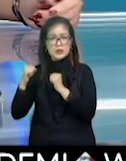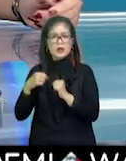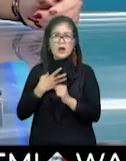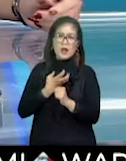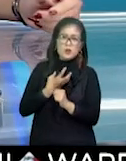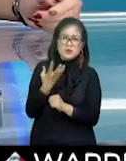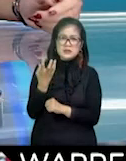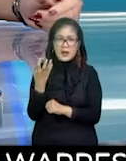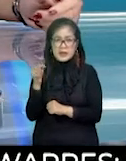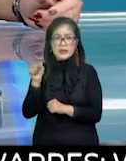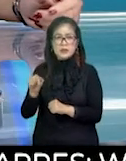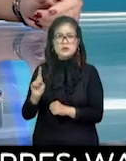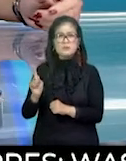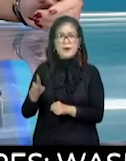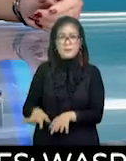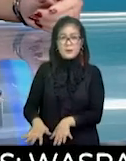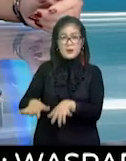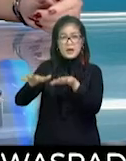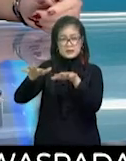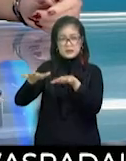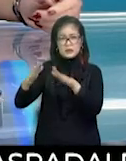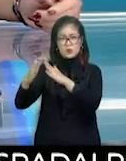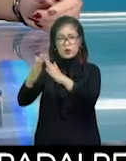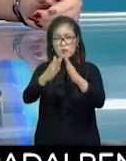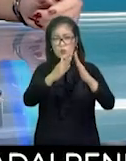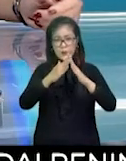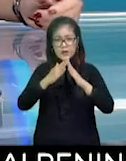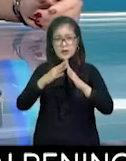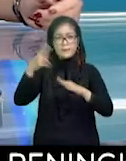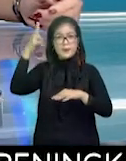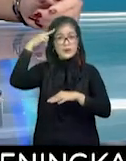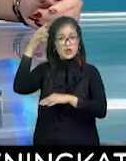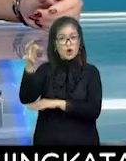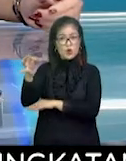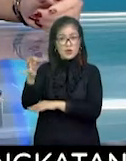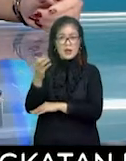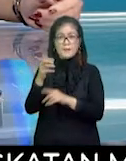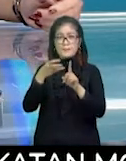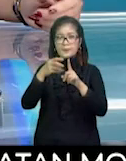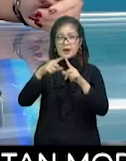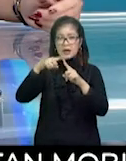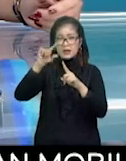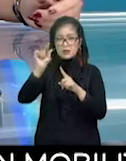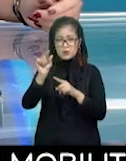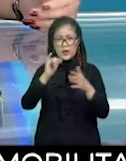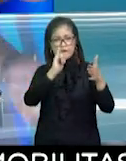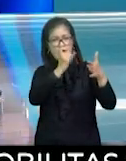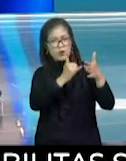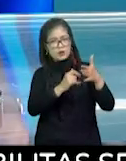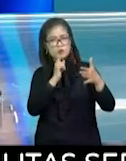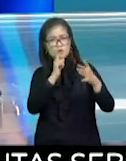masih belum mengetahui kondisi terkini rumah mereka. Sementara itu, pemerintah Kota Batu mengevaluasi pencegahan penebangan hutan